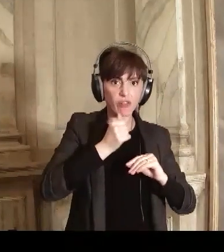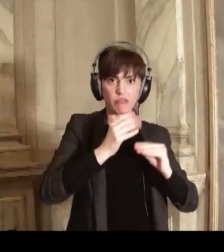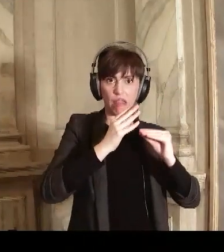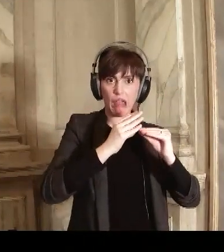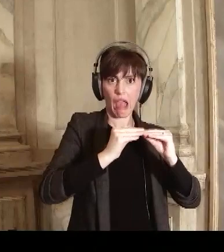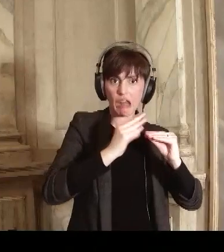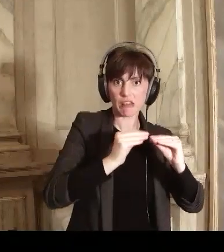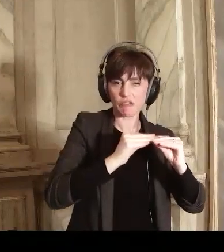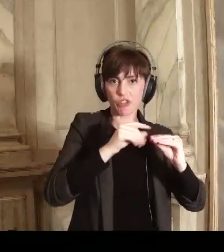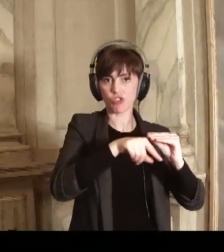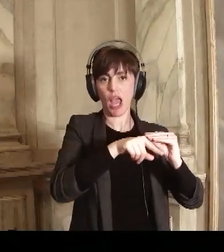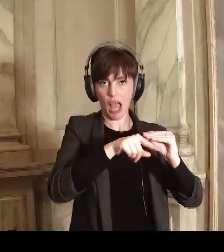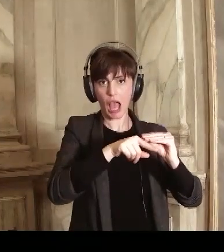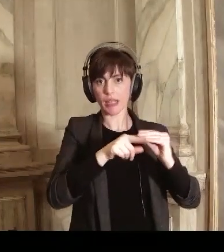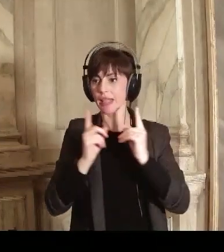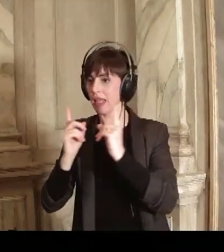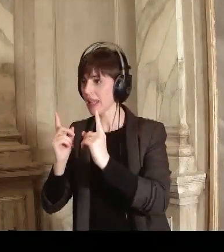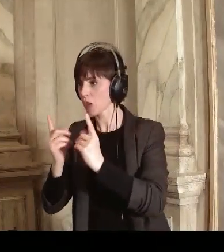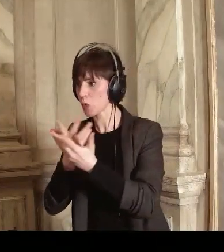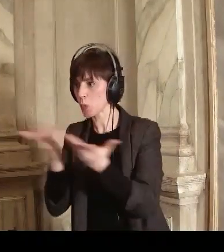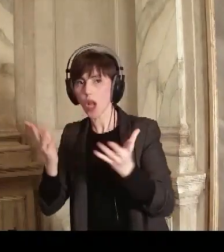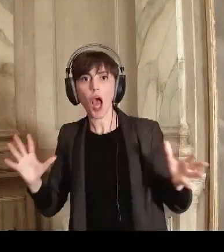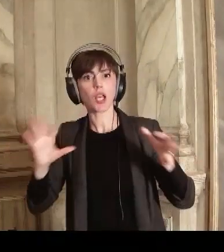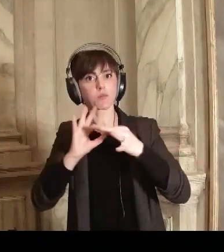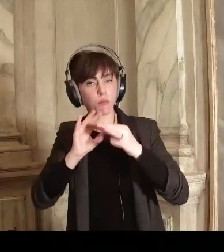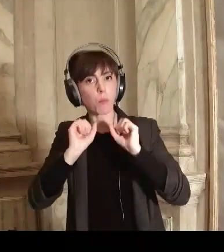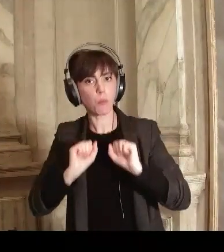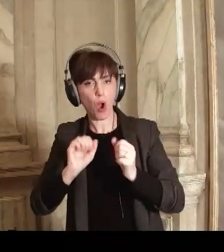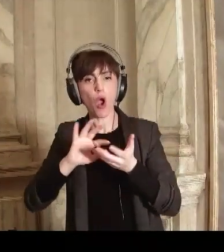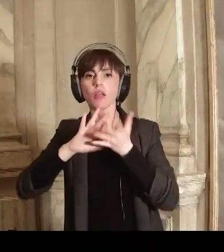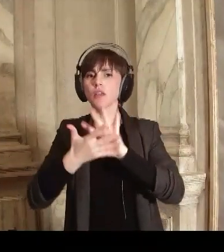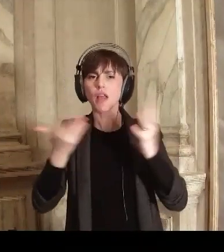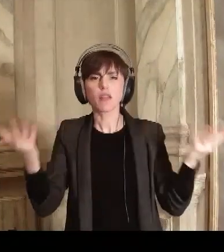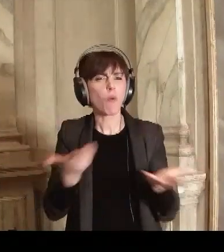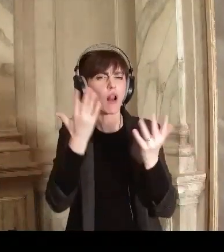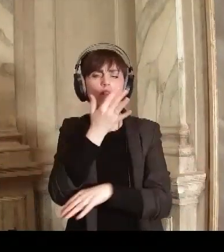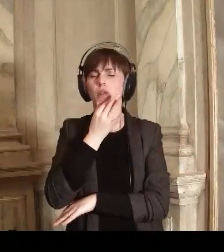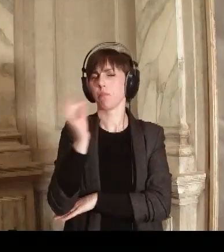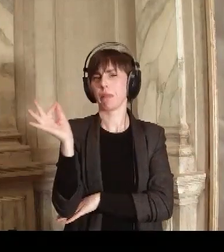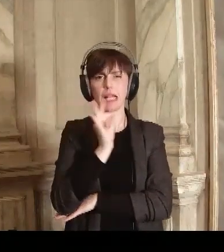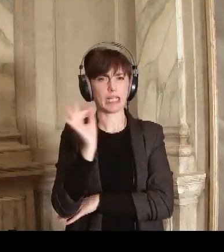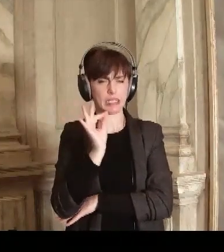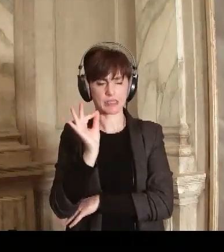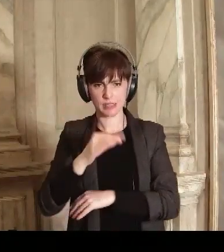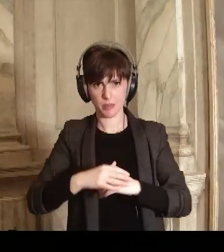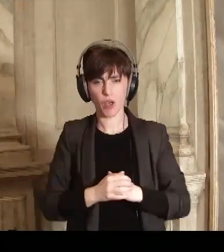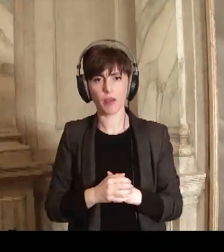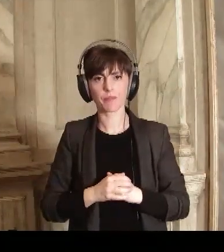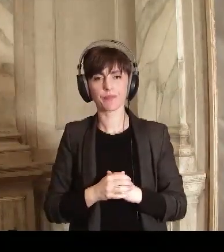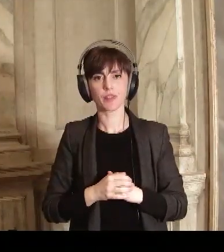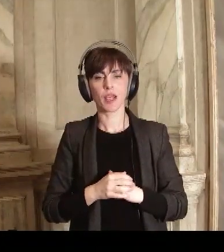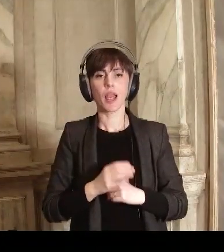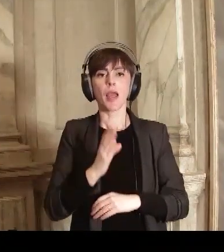forme ibride di estrema e inaudita bellezza sonora. Gay Binary e Nathan